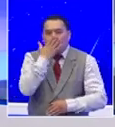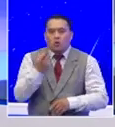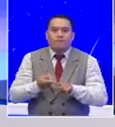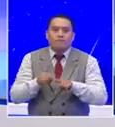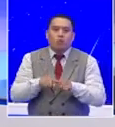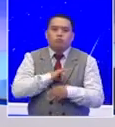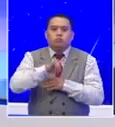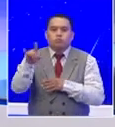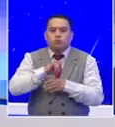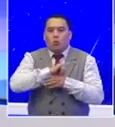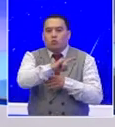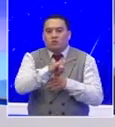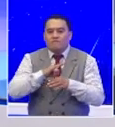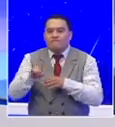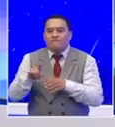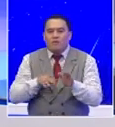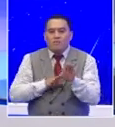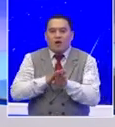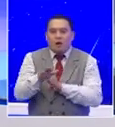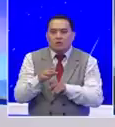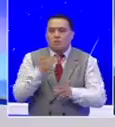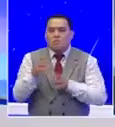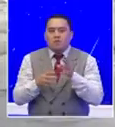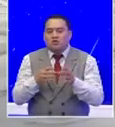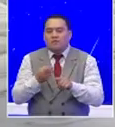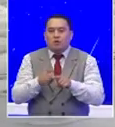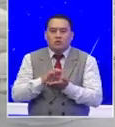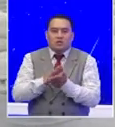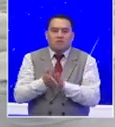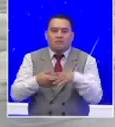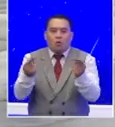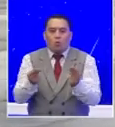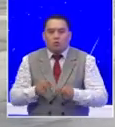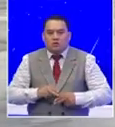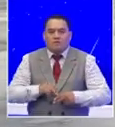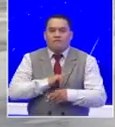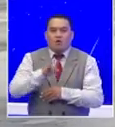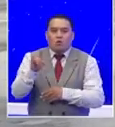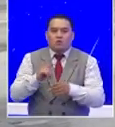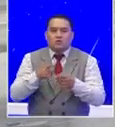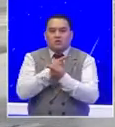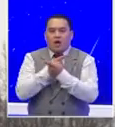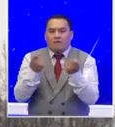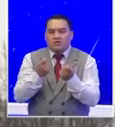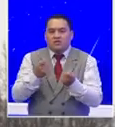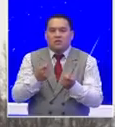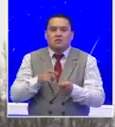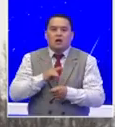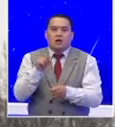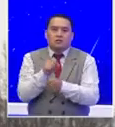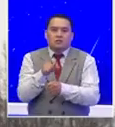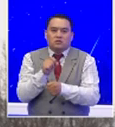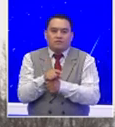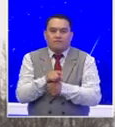по маршрутам будет выполняться на основе действующих межправительственных соглашений о воздушном сообщении и в зависимости